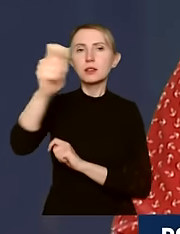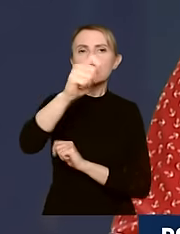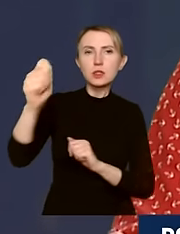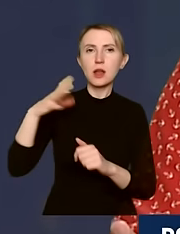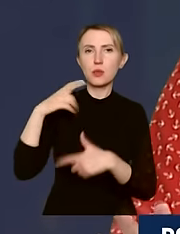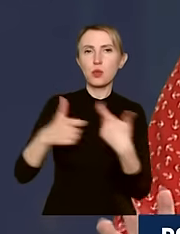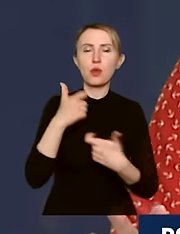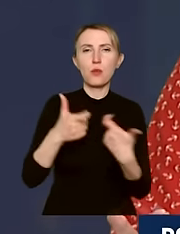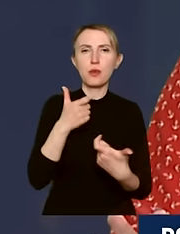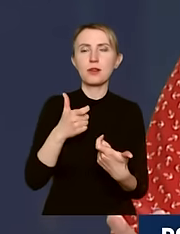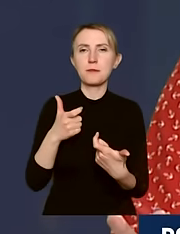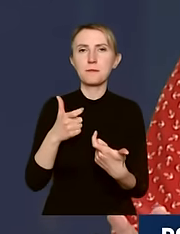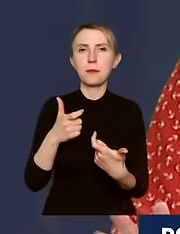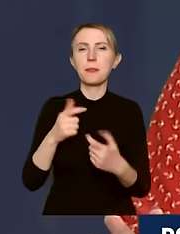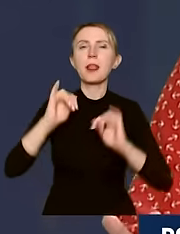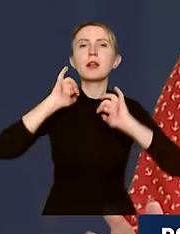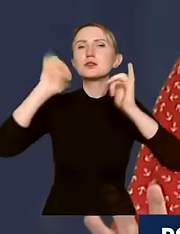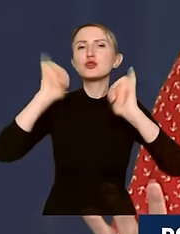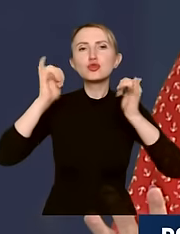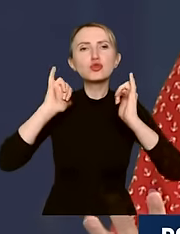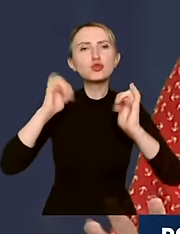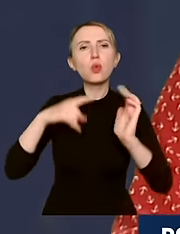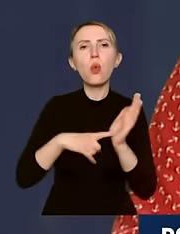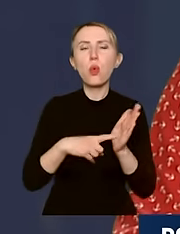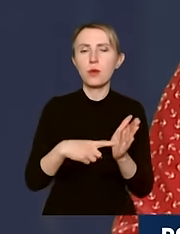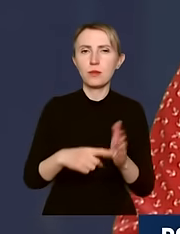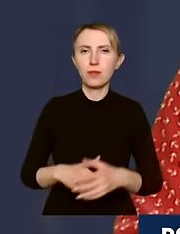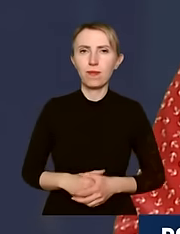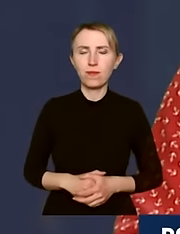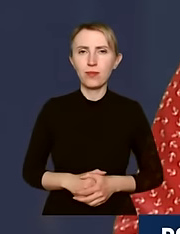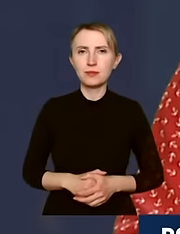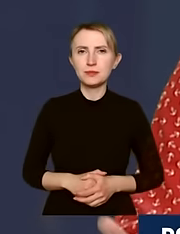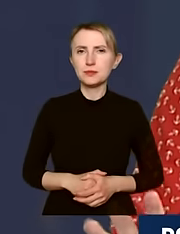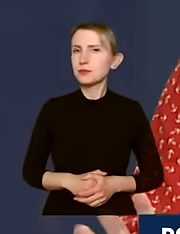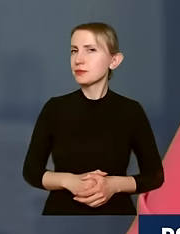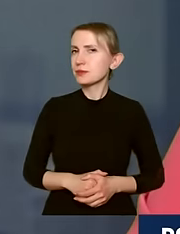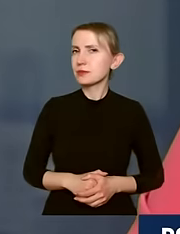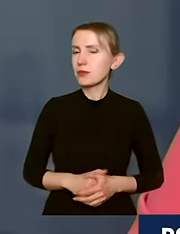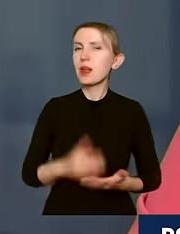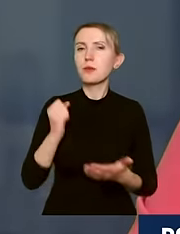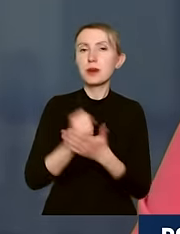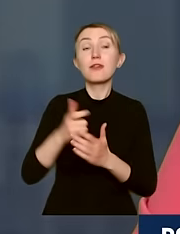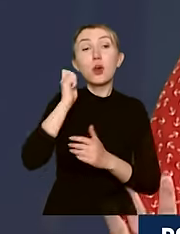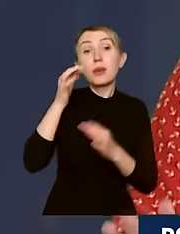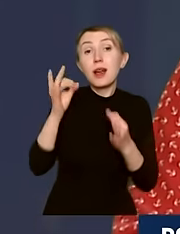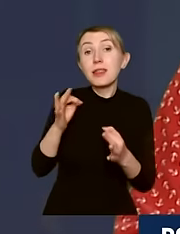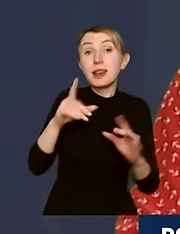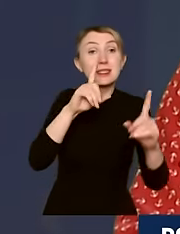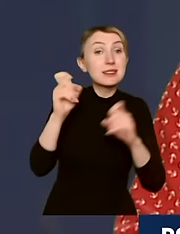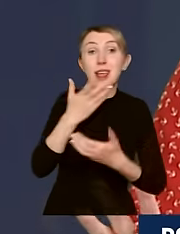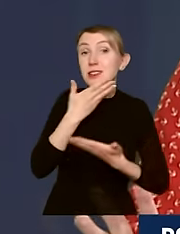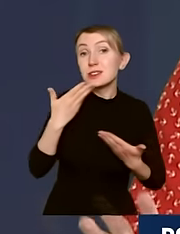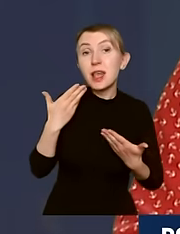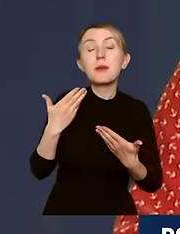pierwszym szeregu, wykrzykując hasła dotyczące obrony praw kobiet. Ale teraz zdjęć nie będzie. A teraz zdjęć nie ma i jest przesuwanie